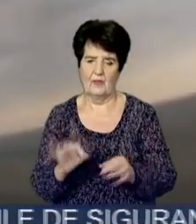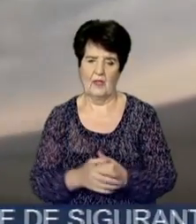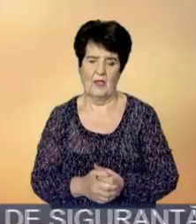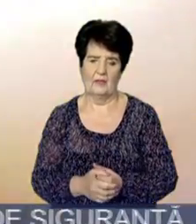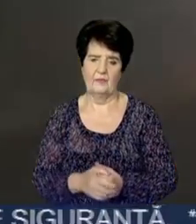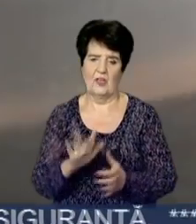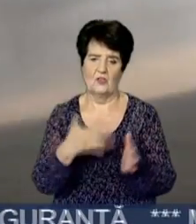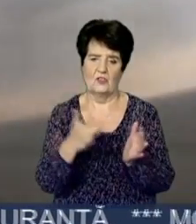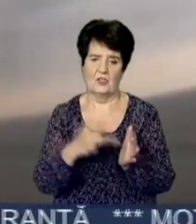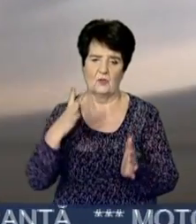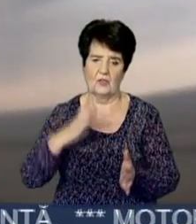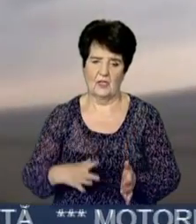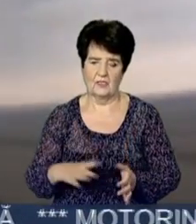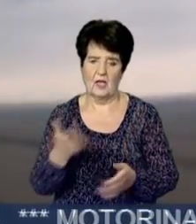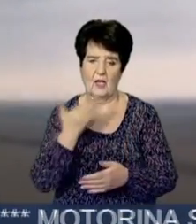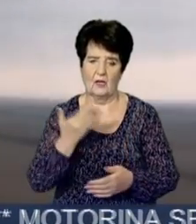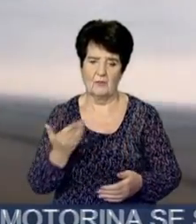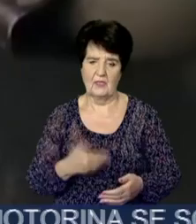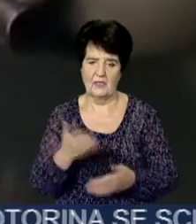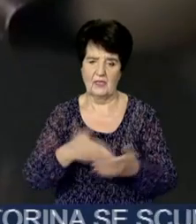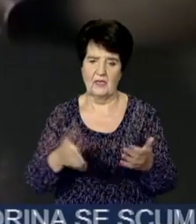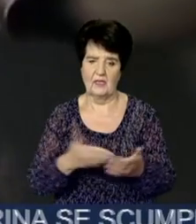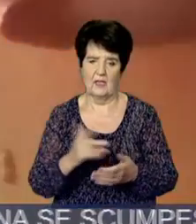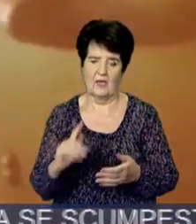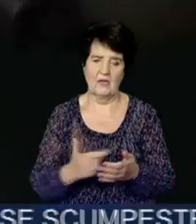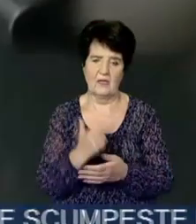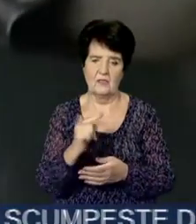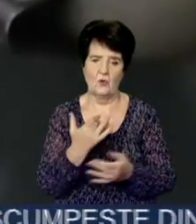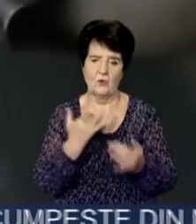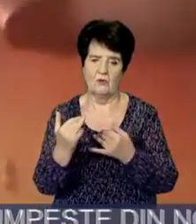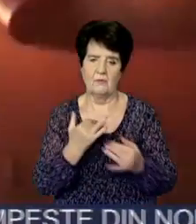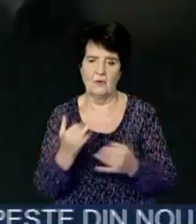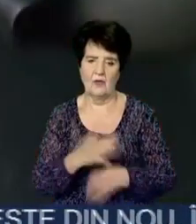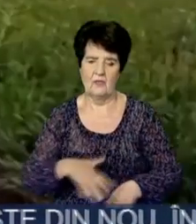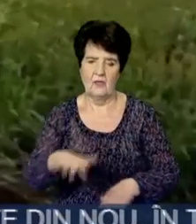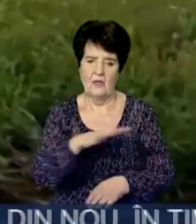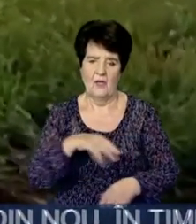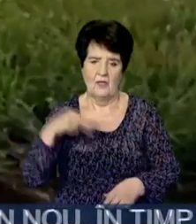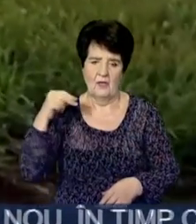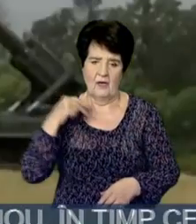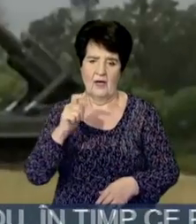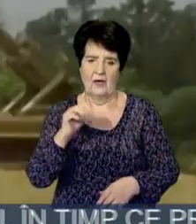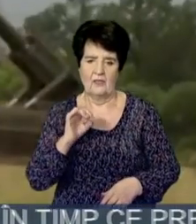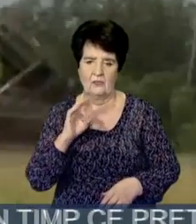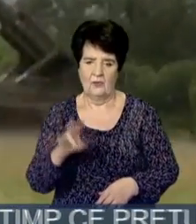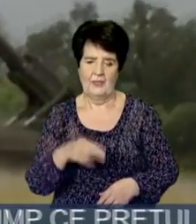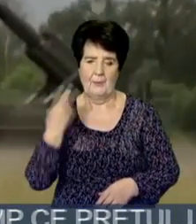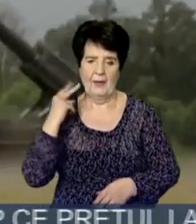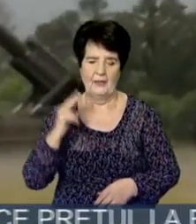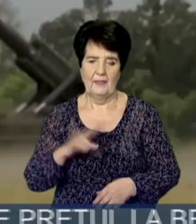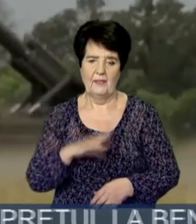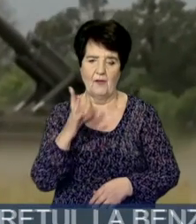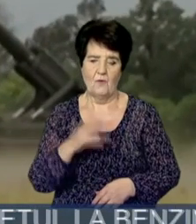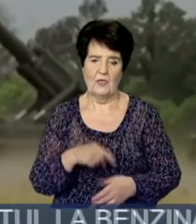Centrul de rezistență ucrainan a raportat despre lichidarea unor noi colaboraționiști în regiunile Zaporojie și Herson. Partizanii i-ar fi lichidat